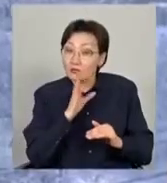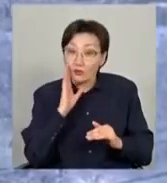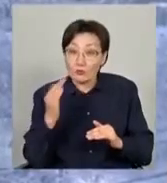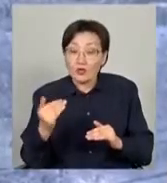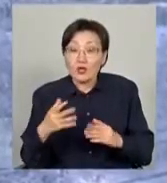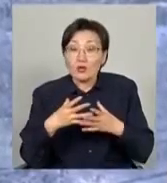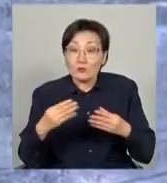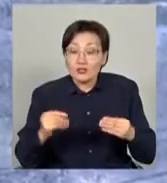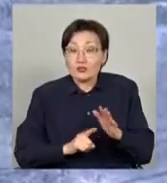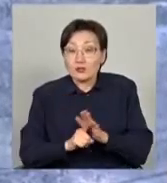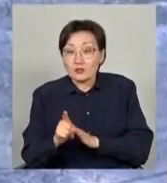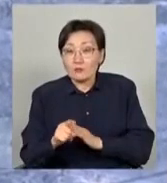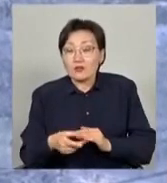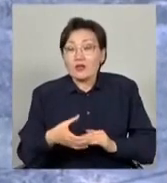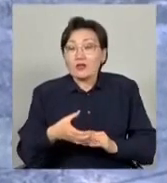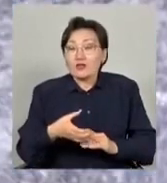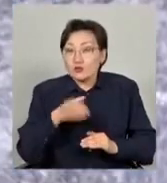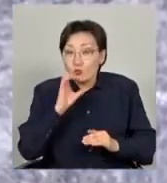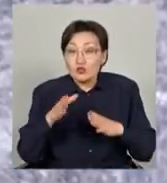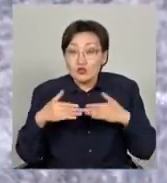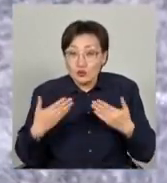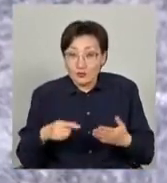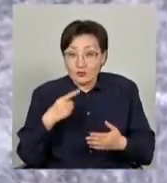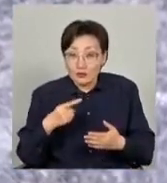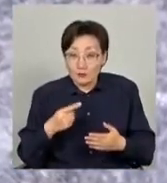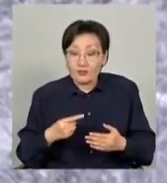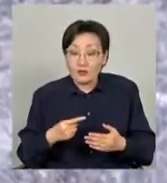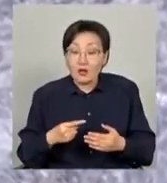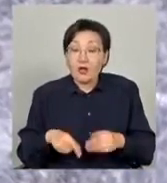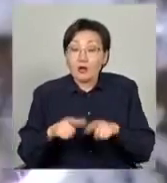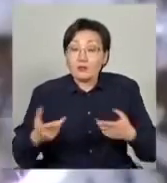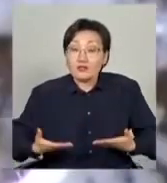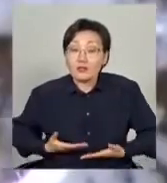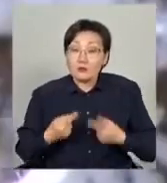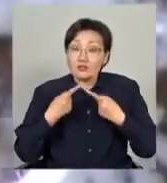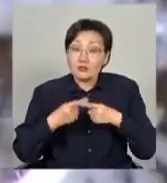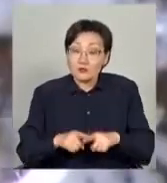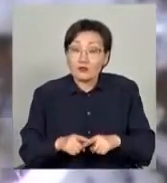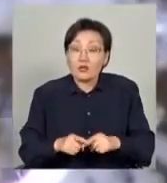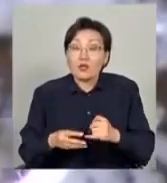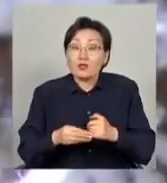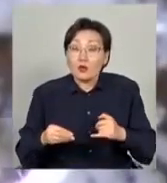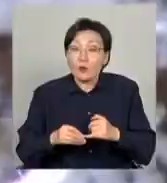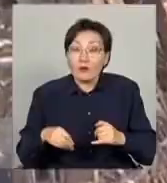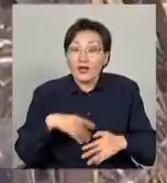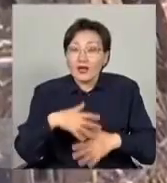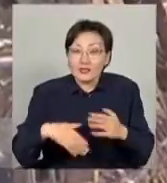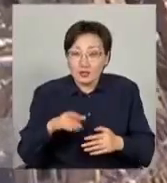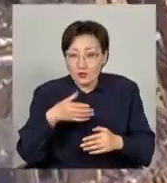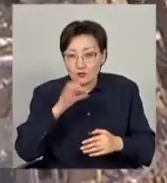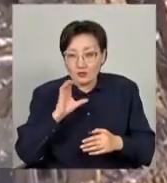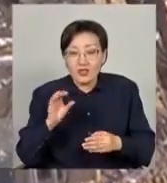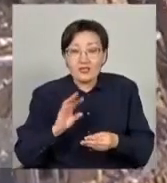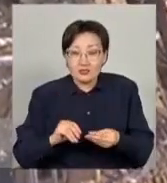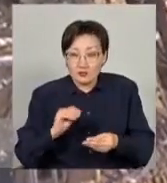Ол көктем келсе ішуге жарамды тіршілік нәрін таппай қаламыз деп қынжылды. Адам тұрмақ техниканың өзі топырақ аралас судан кейін жиі